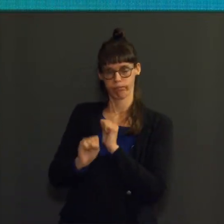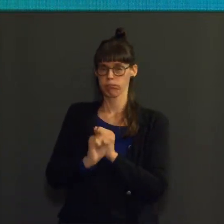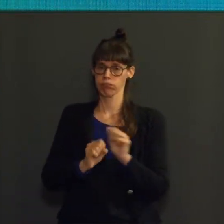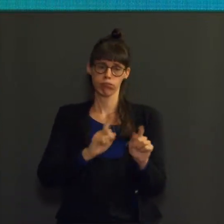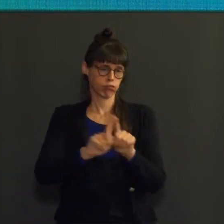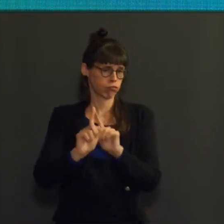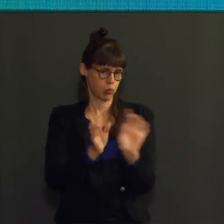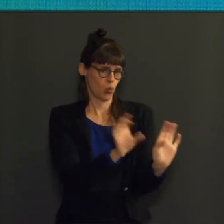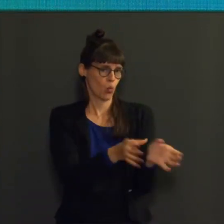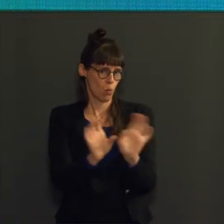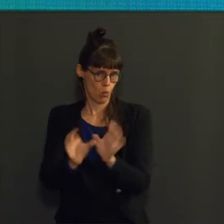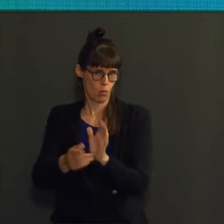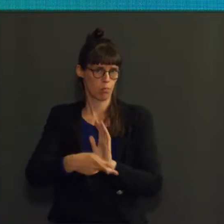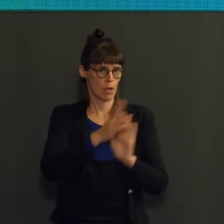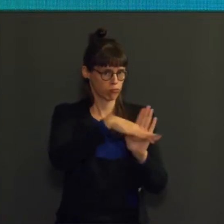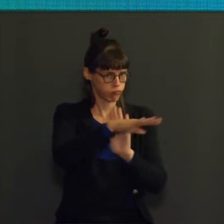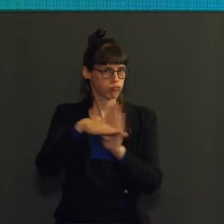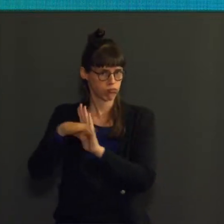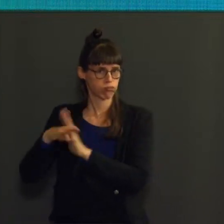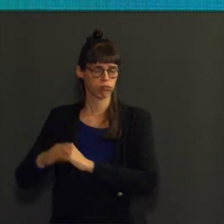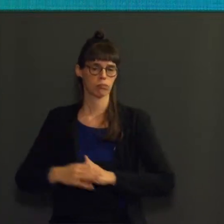alle groepen.